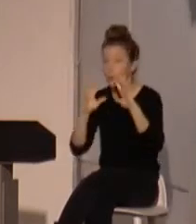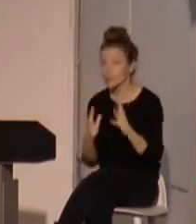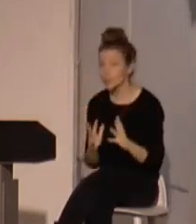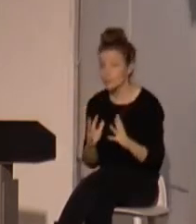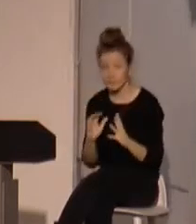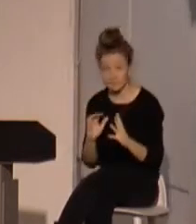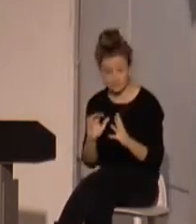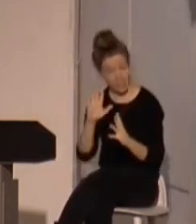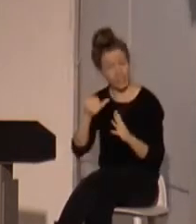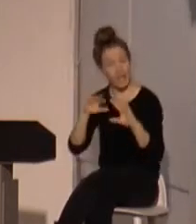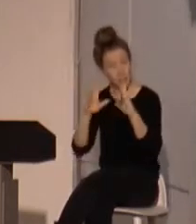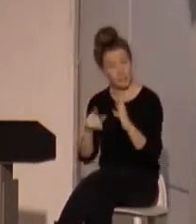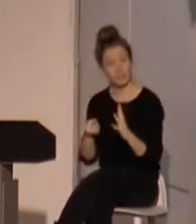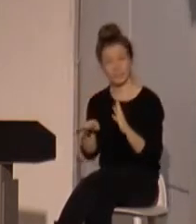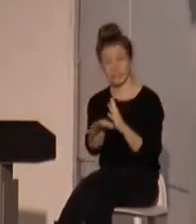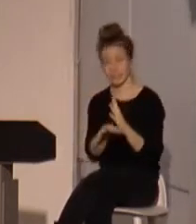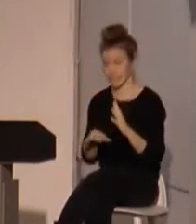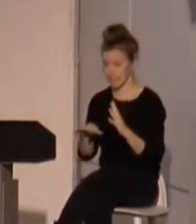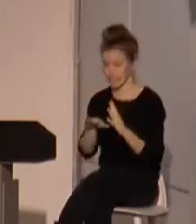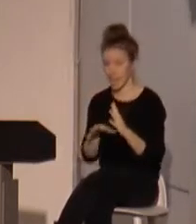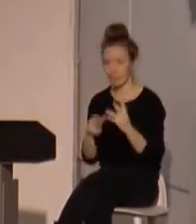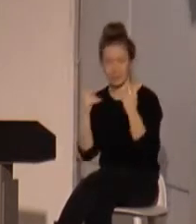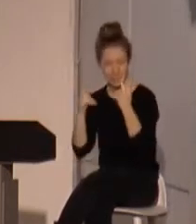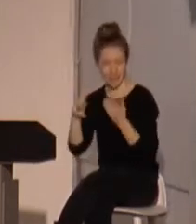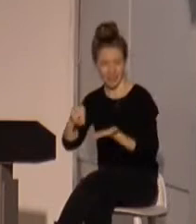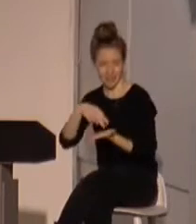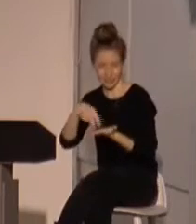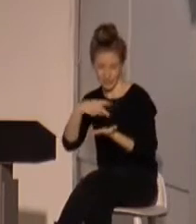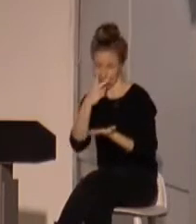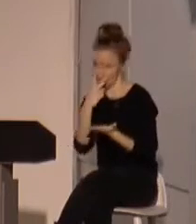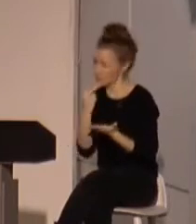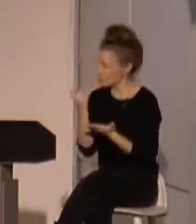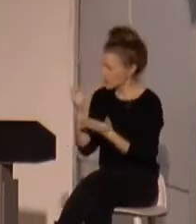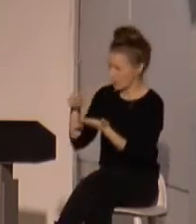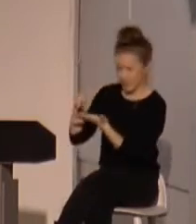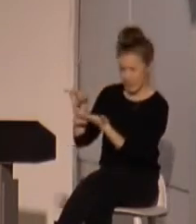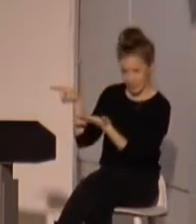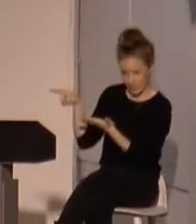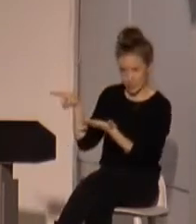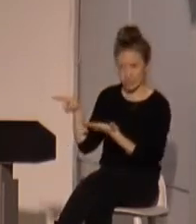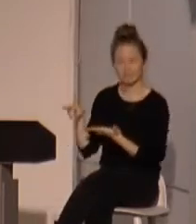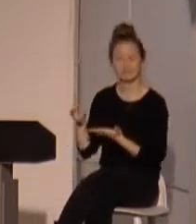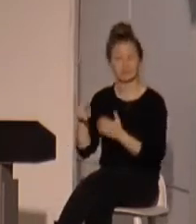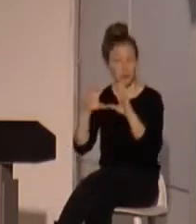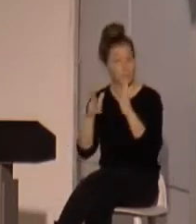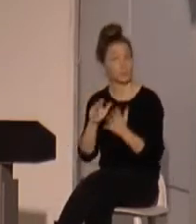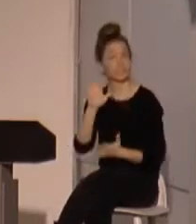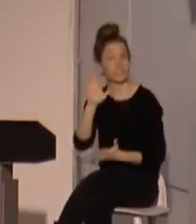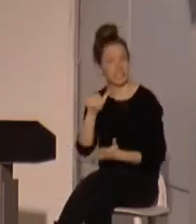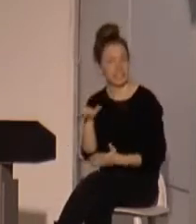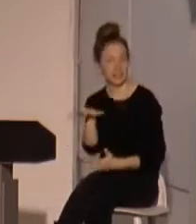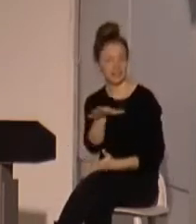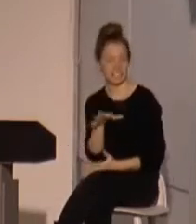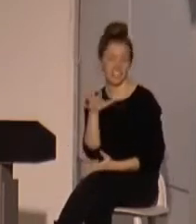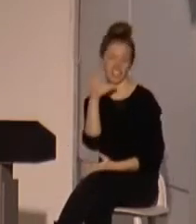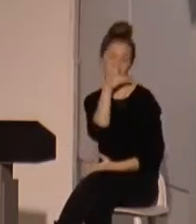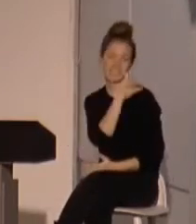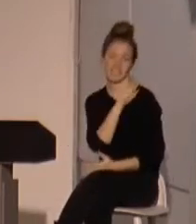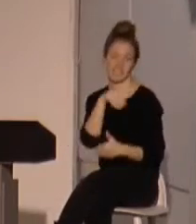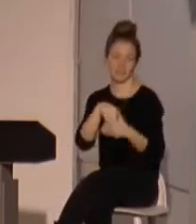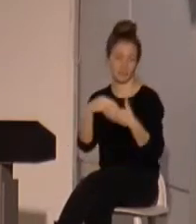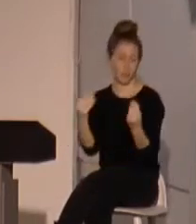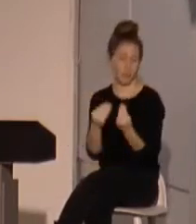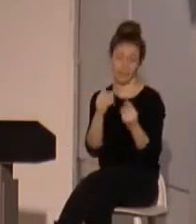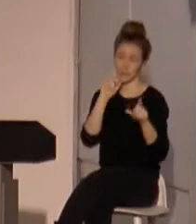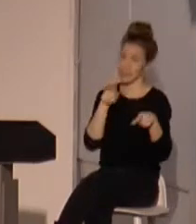אומנות זה גם כן זירה שבעיקר ריקוד, ראינו פה כמה היבטים של ריקוד, אומנות היא גם כן זירה שנתפסת כמשהו